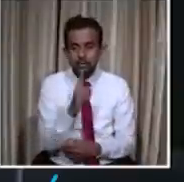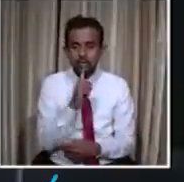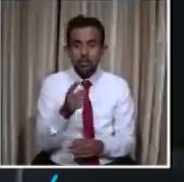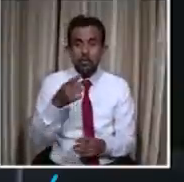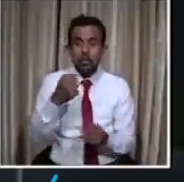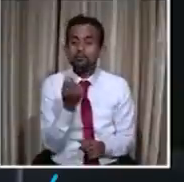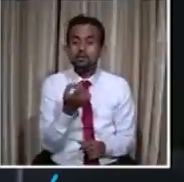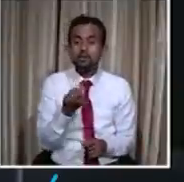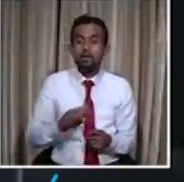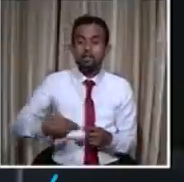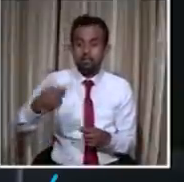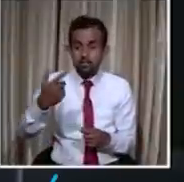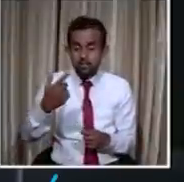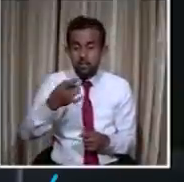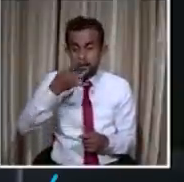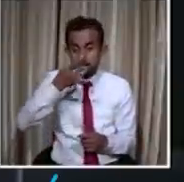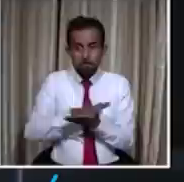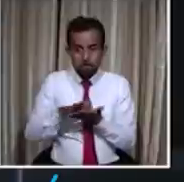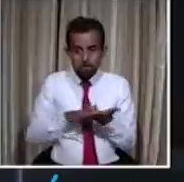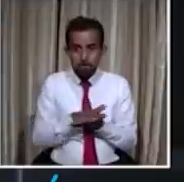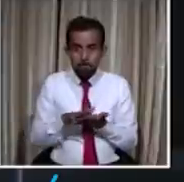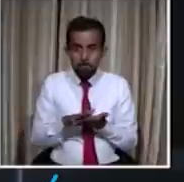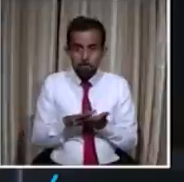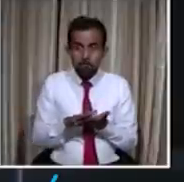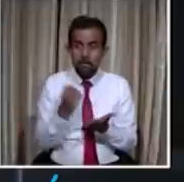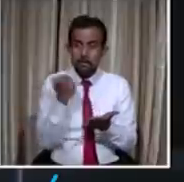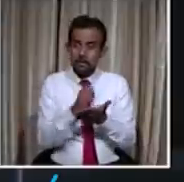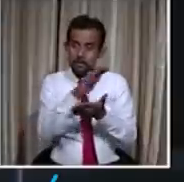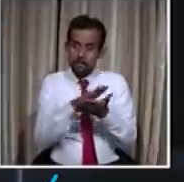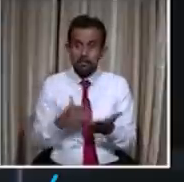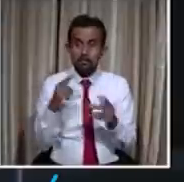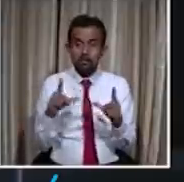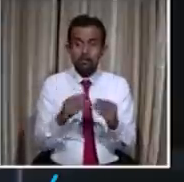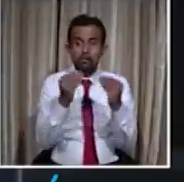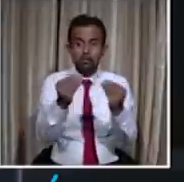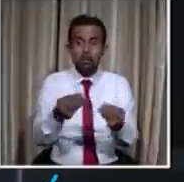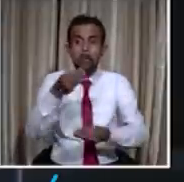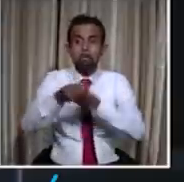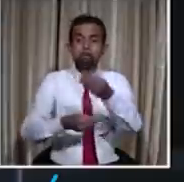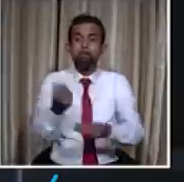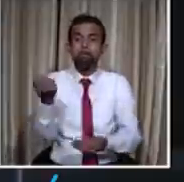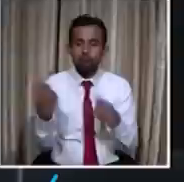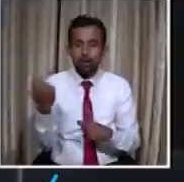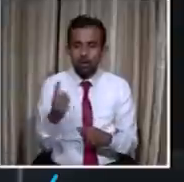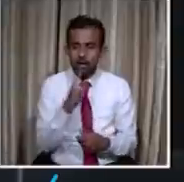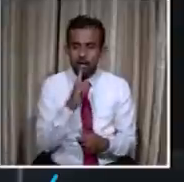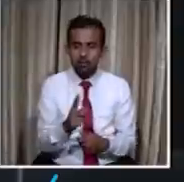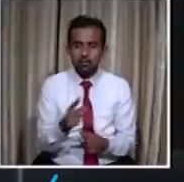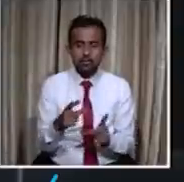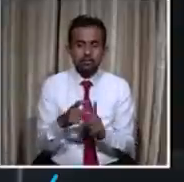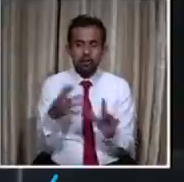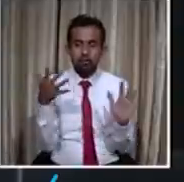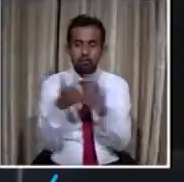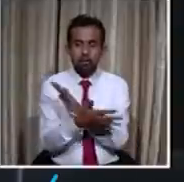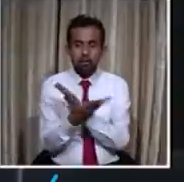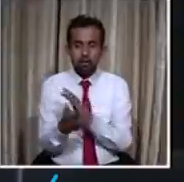අපෙන් ඉල්ලීමක් කරාම කණිජ තෙල් සංස්ථාව පැහැදිලිවම ඔවුන්ට ලිඛිතව අවසරය ලබා දීලා තිබුණේ වෙළඳ පොලේ පවතින සිල්ලර බිලට. බරපතල වැරද්දක් සිදු